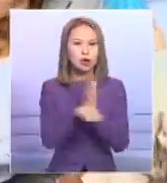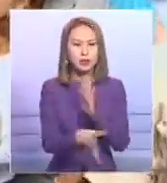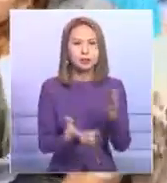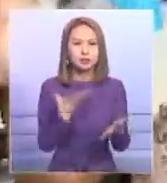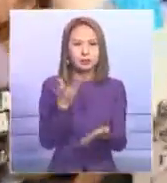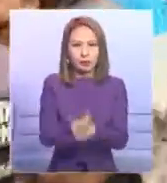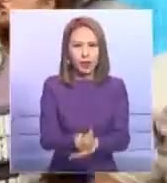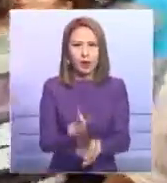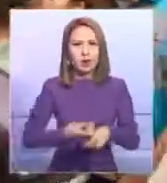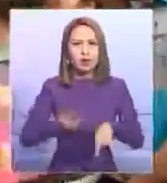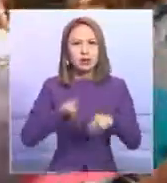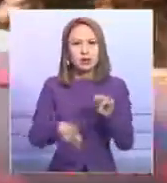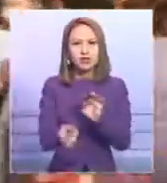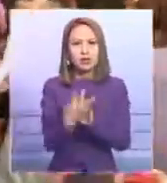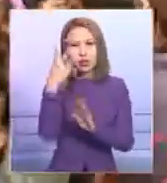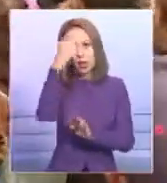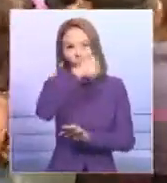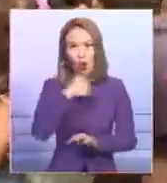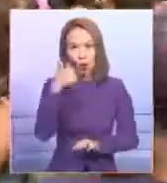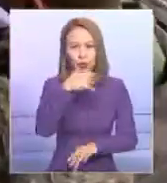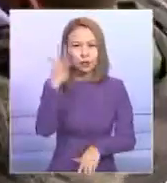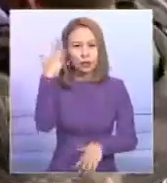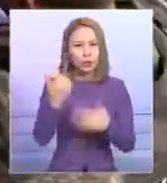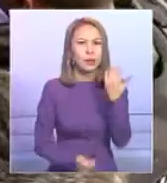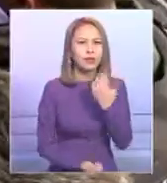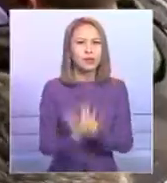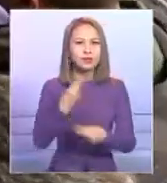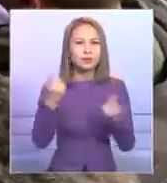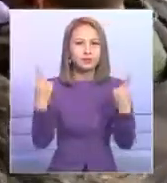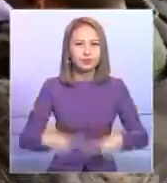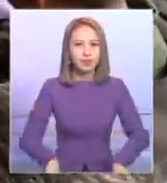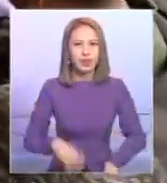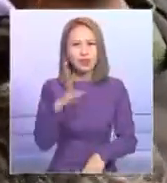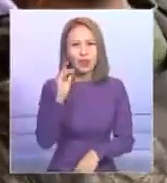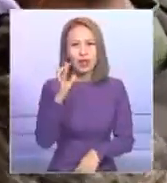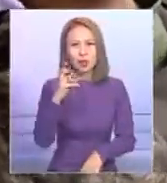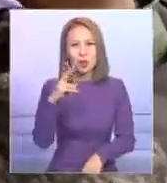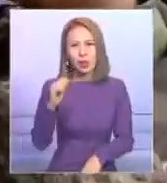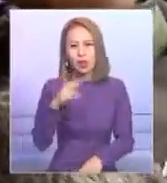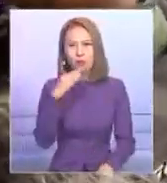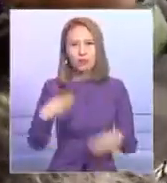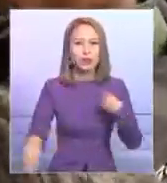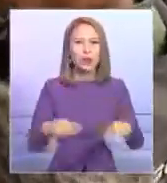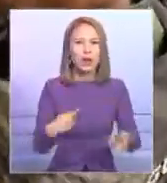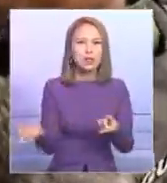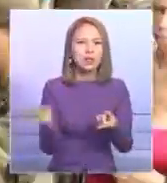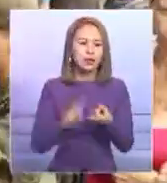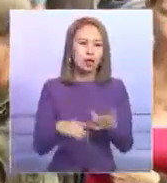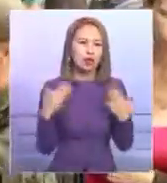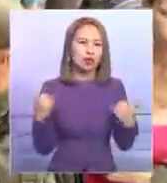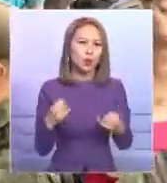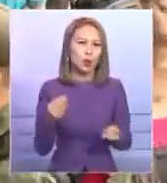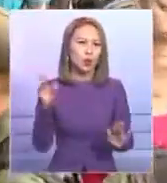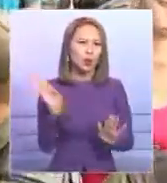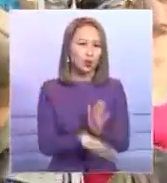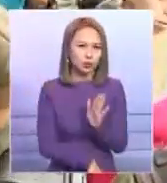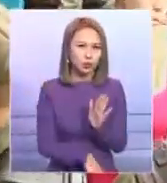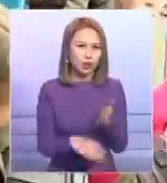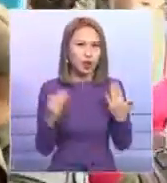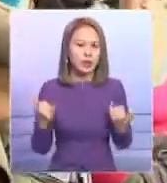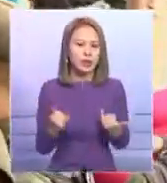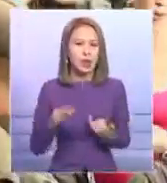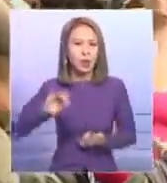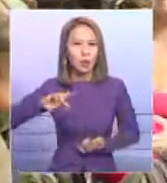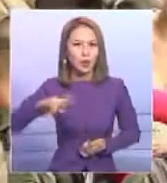ақша сұрайды екен. Айта кетейік, 2014 жылғы мұнай дағдарысынан кейін Венесуэлада азық түлікпен байланысты жағдай ушығып